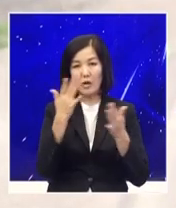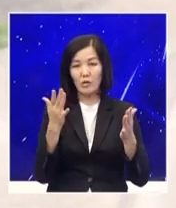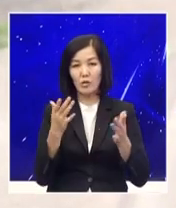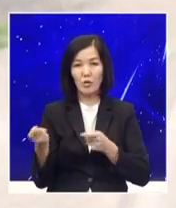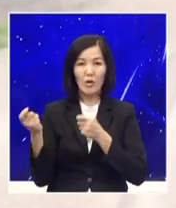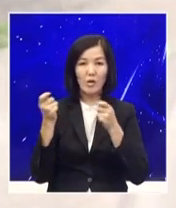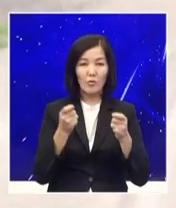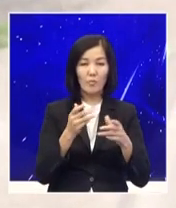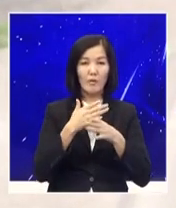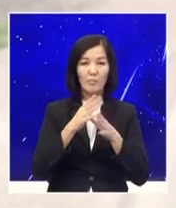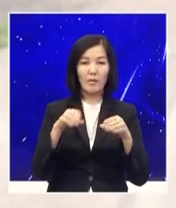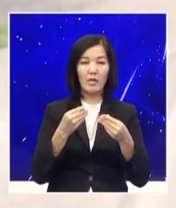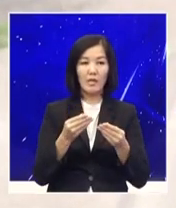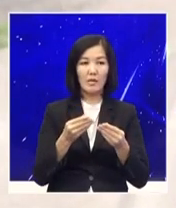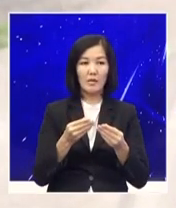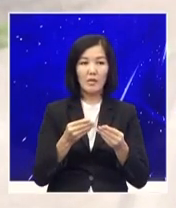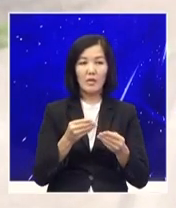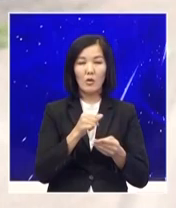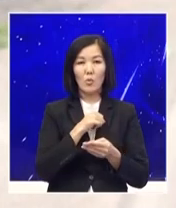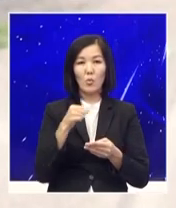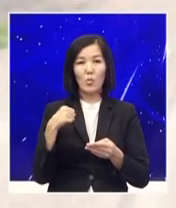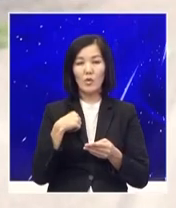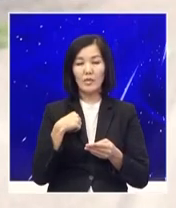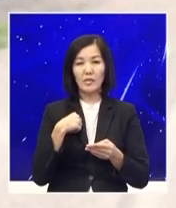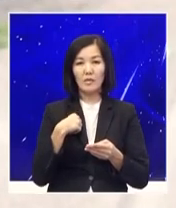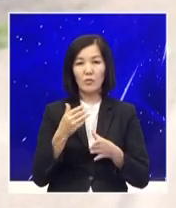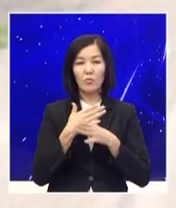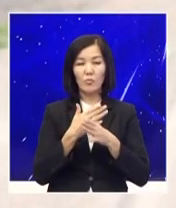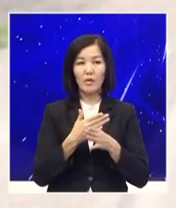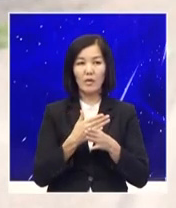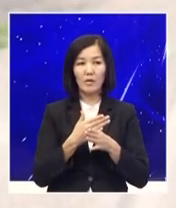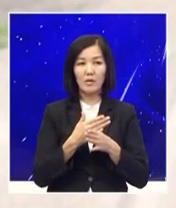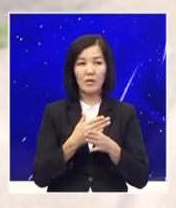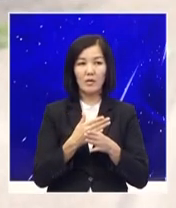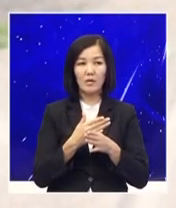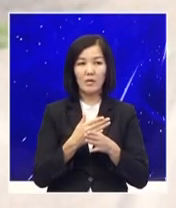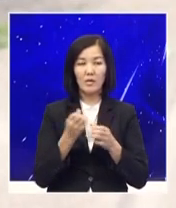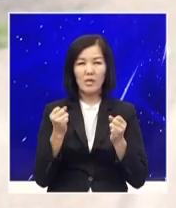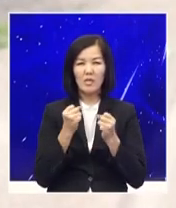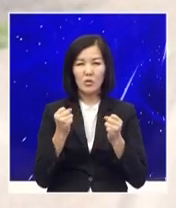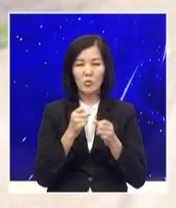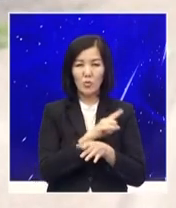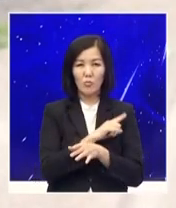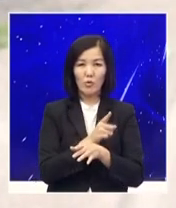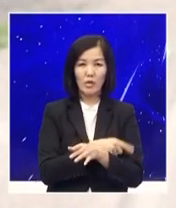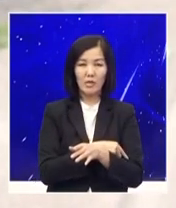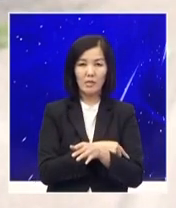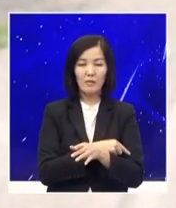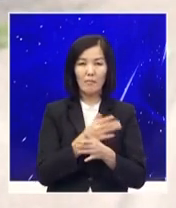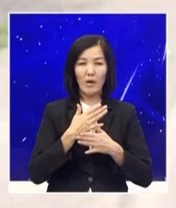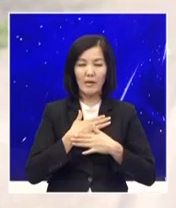әкелетін болды. Адап о кісінің өзі маған берген көмегі, сол жылы қыстар қатты суық болды да, сосын о